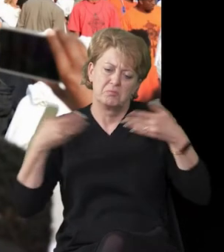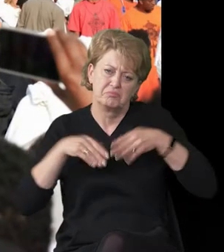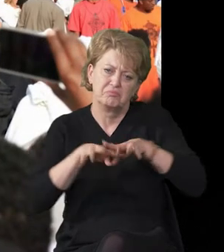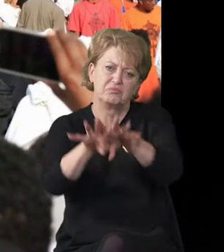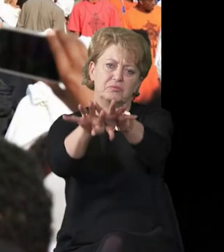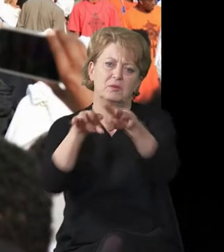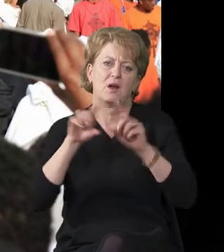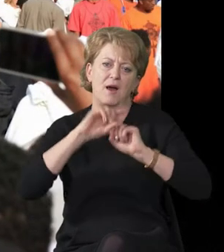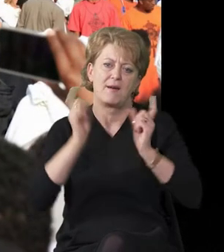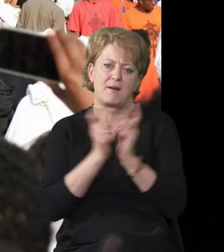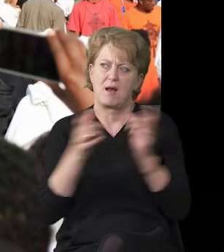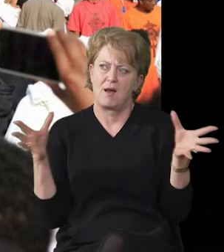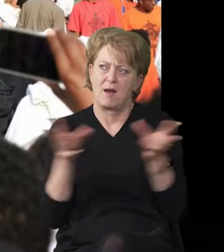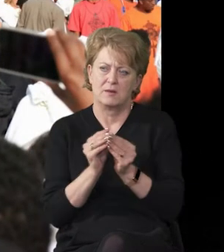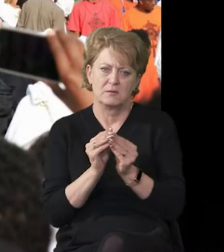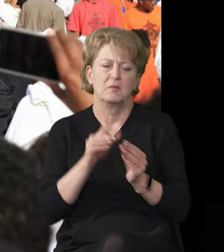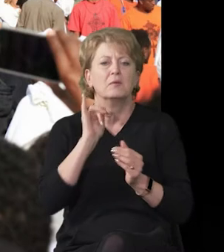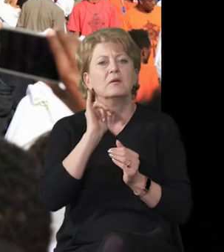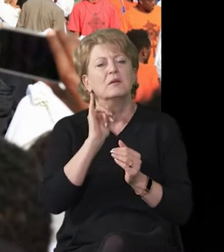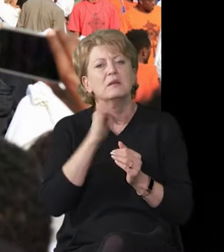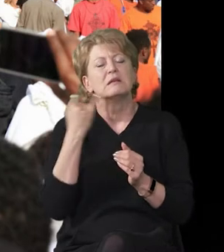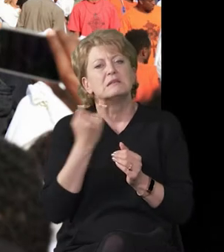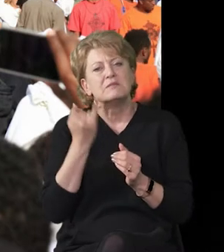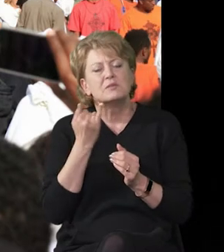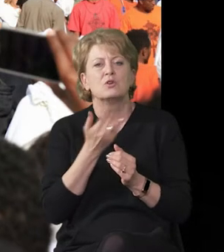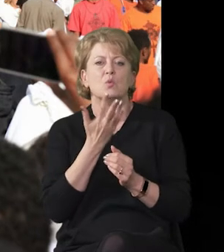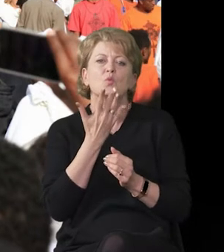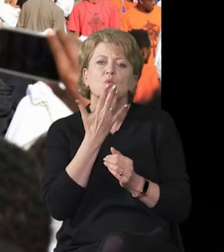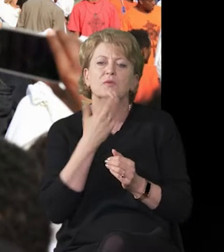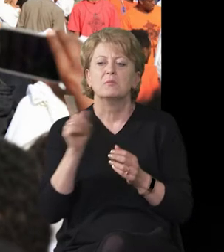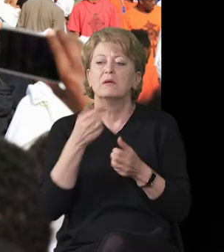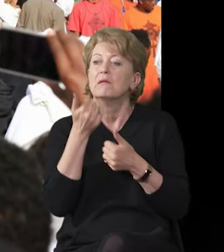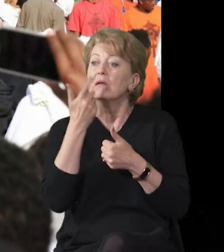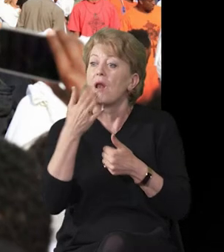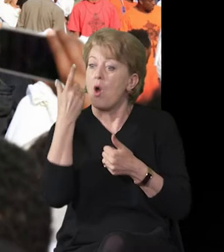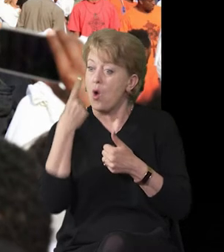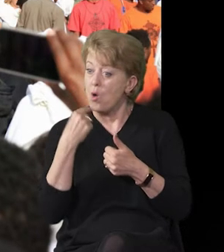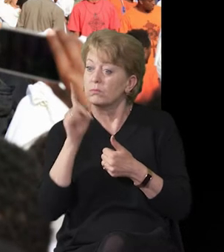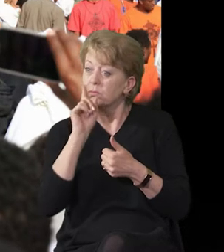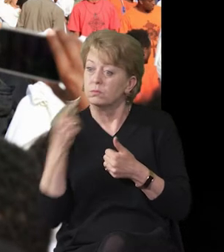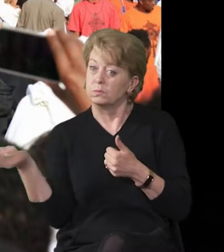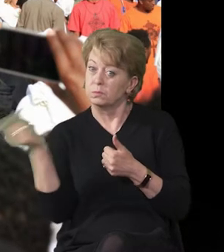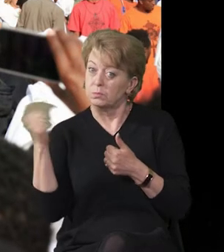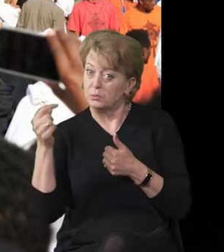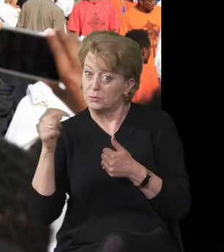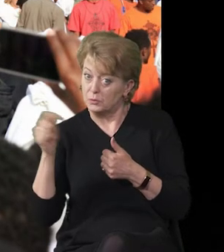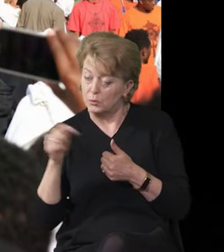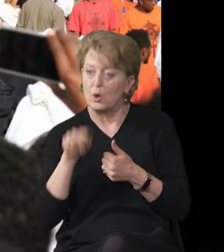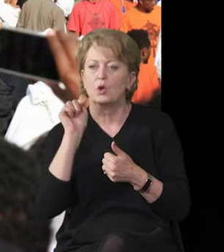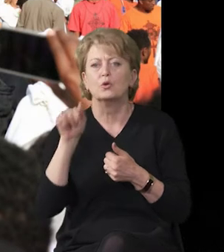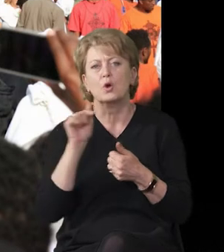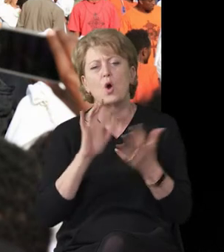Abeby. Określa się zwykle, że ilość osób, która bierze udział w tym święcie w Addis Abebie, to